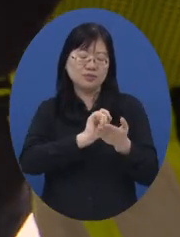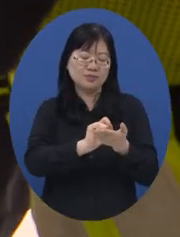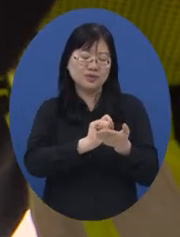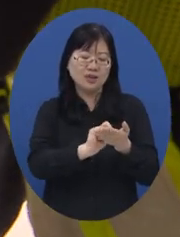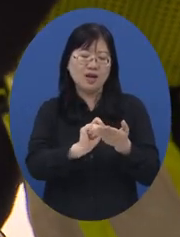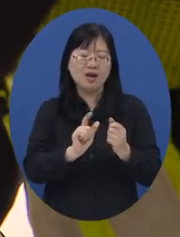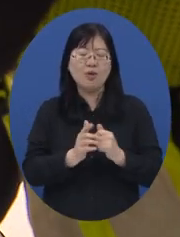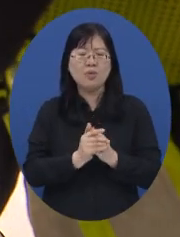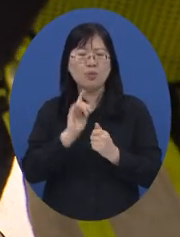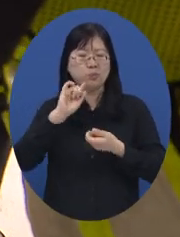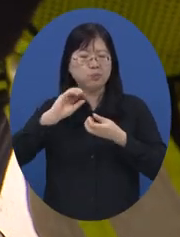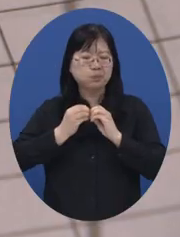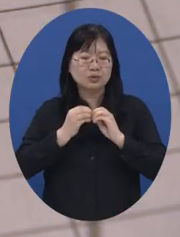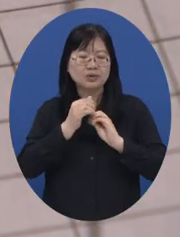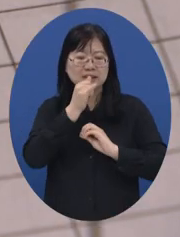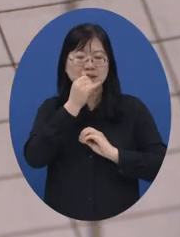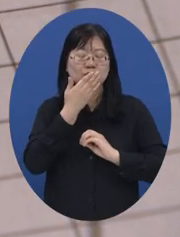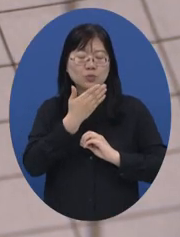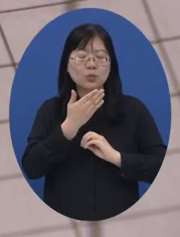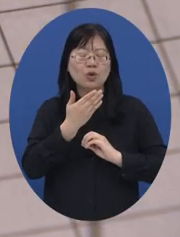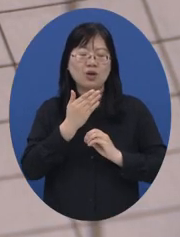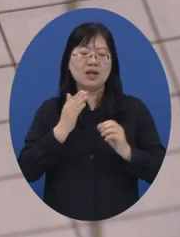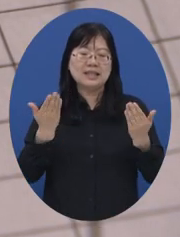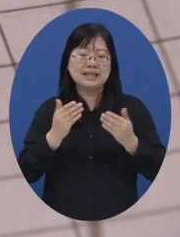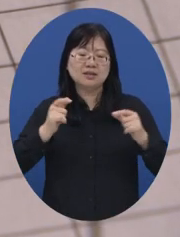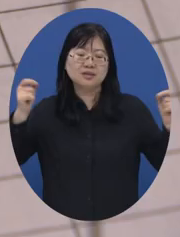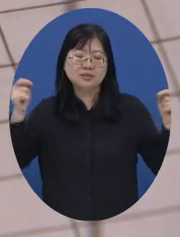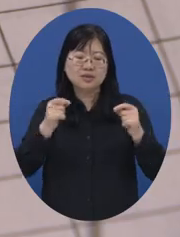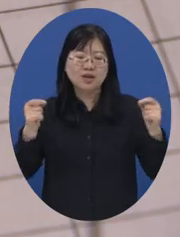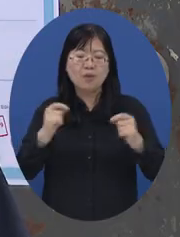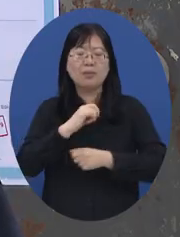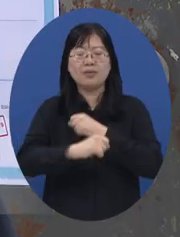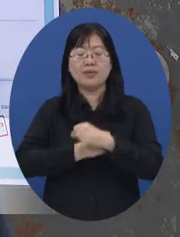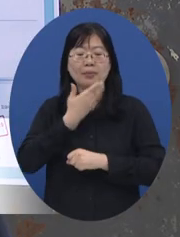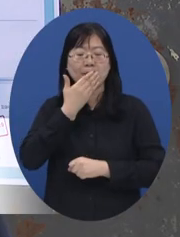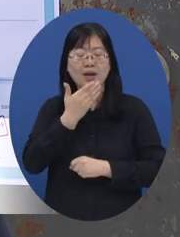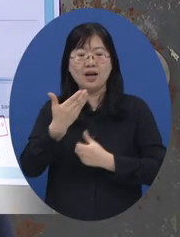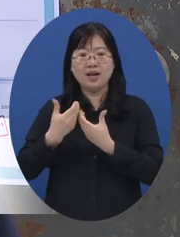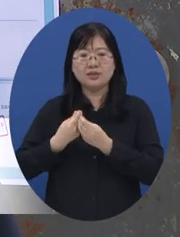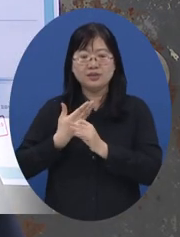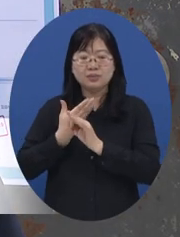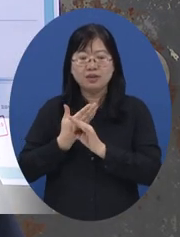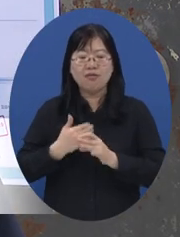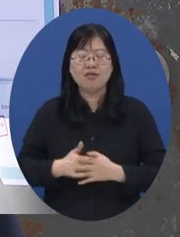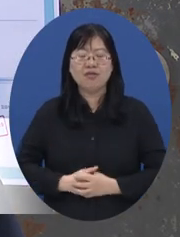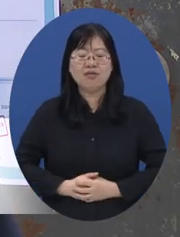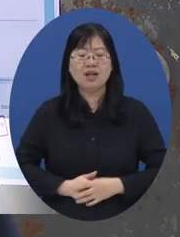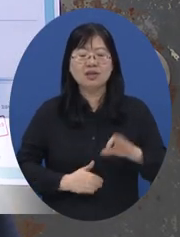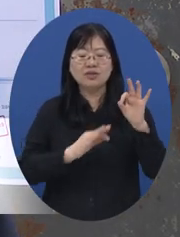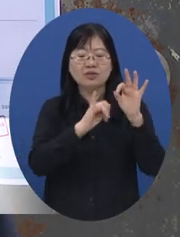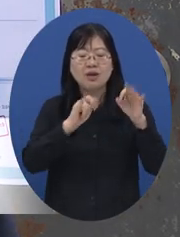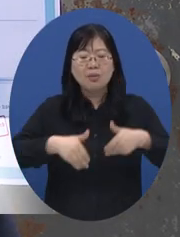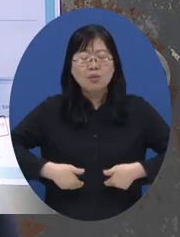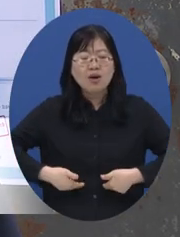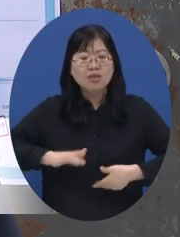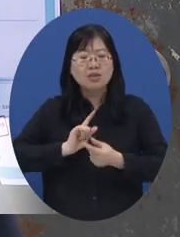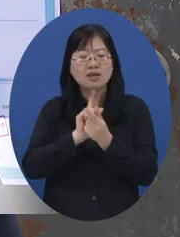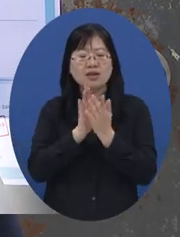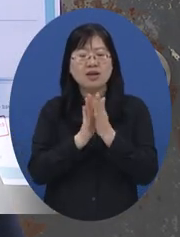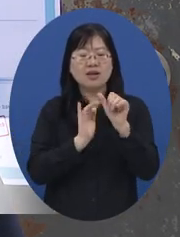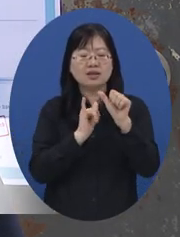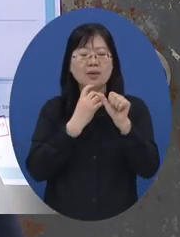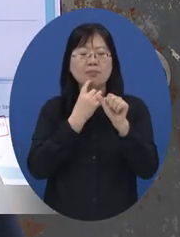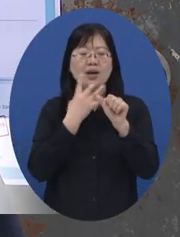장부를 조작해 근무 시간을 늘리거나 반대로 줄일 수도 있는 구조입니다. 예를 들어 뭐 10사람이 필요한데